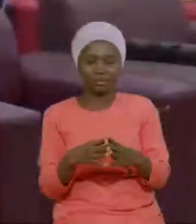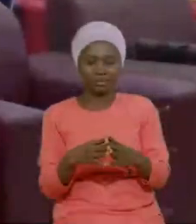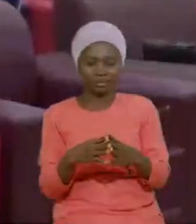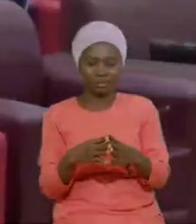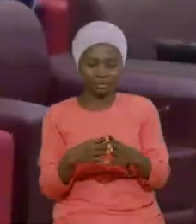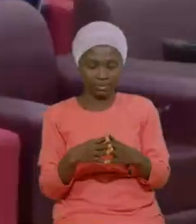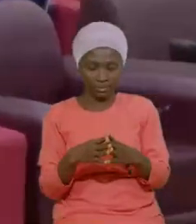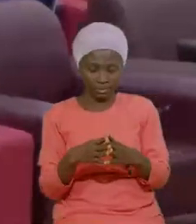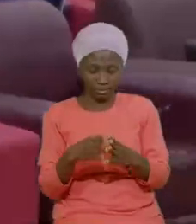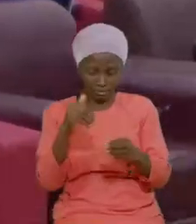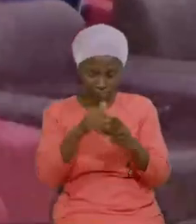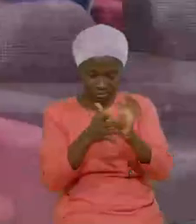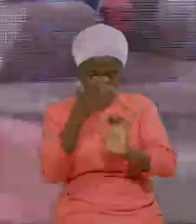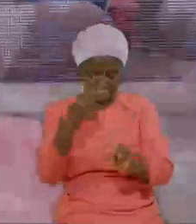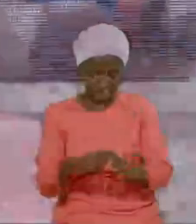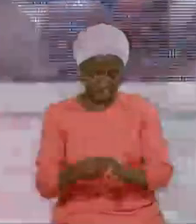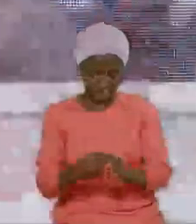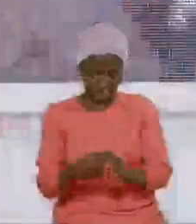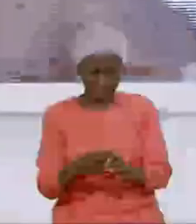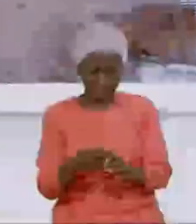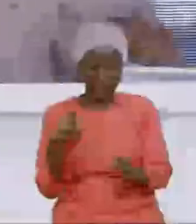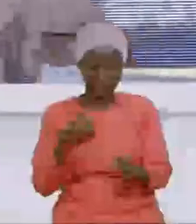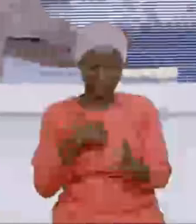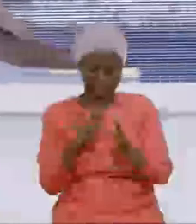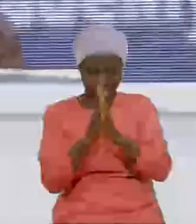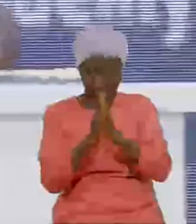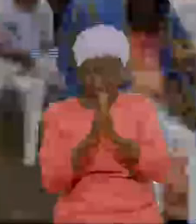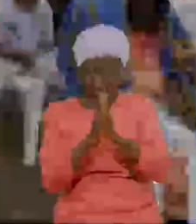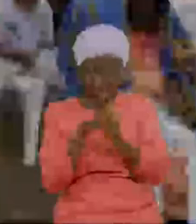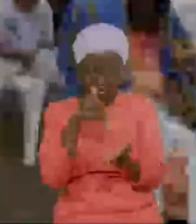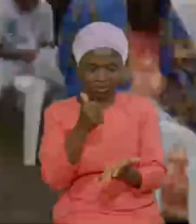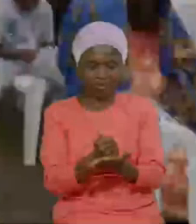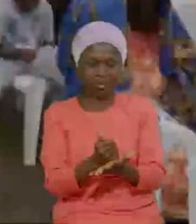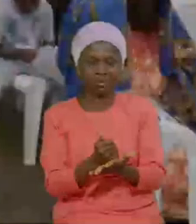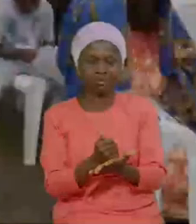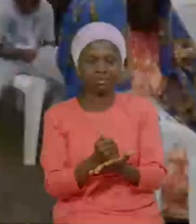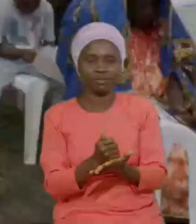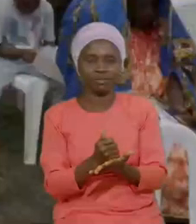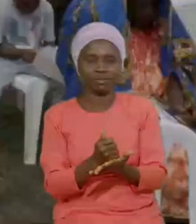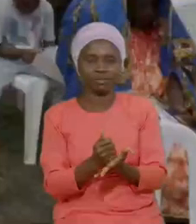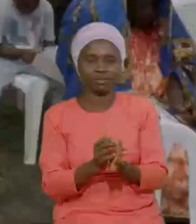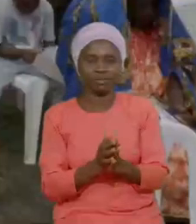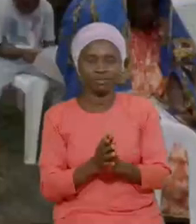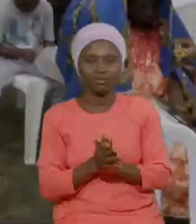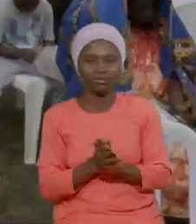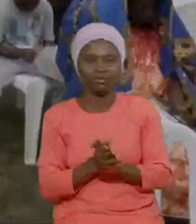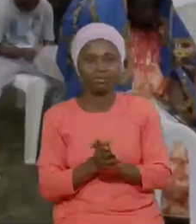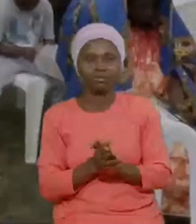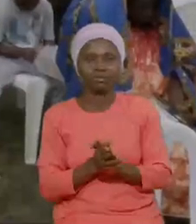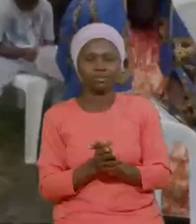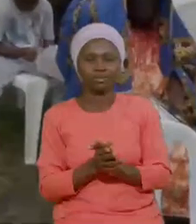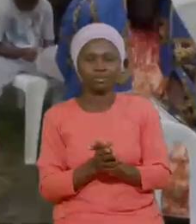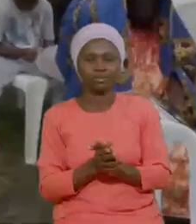se passer. In Jesus' name we pray. Au nom de Jésus, nous avons